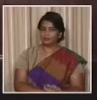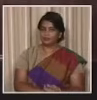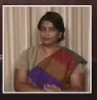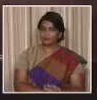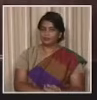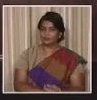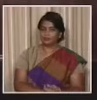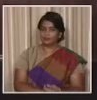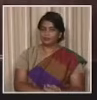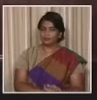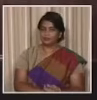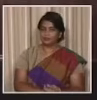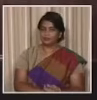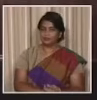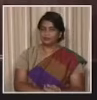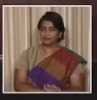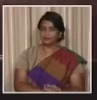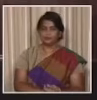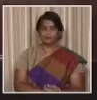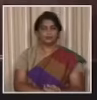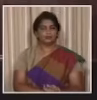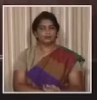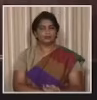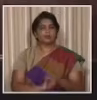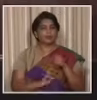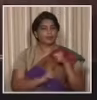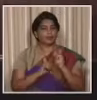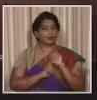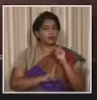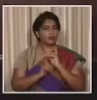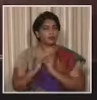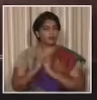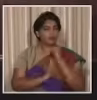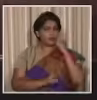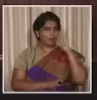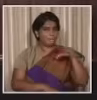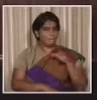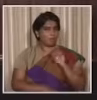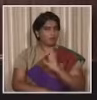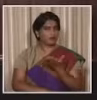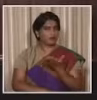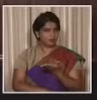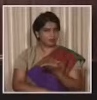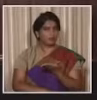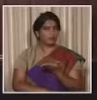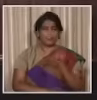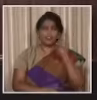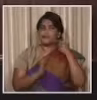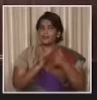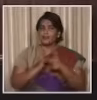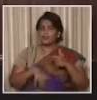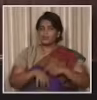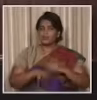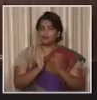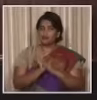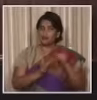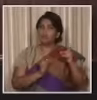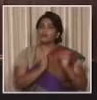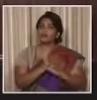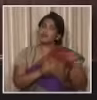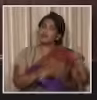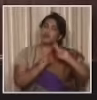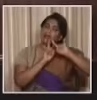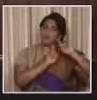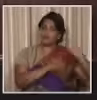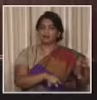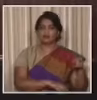එපා. මේක ඔබතුමා පාර්ලිමේන්තු වරප්‍රසාද අයිතු විදියට භාවිත කරනවා. මේක විභාගයක් කරන්න කමිටුවක් දානවා. කමිටුවේදී